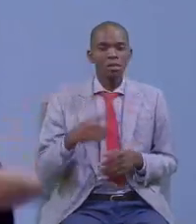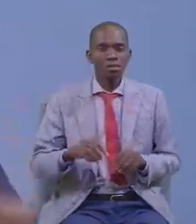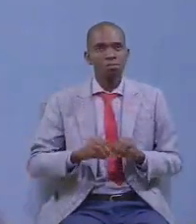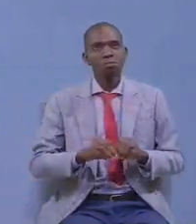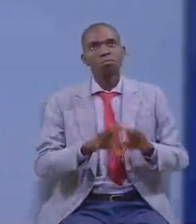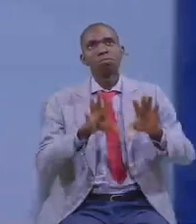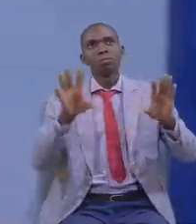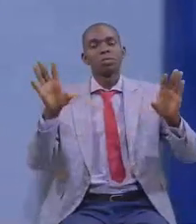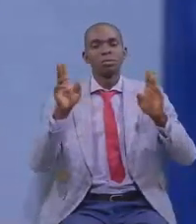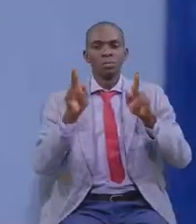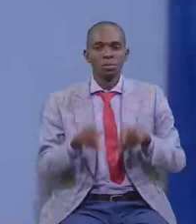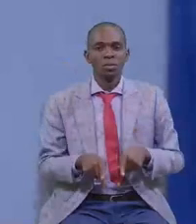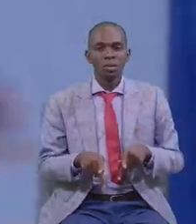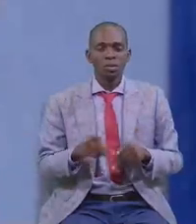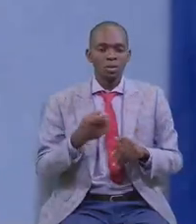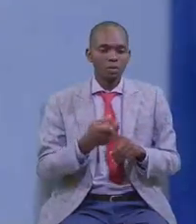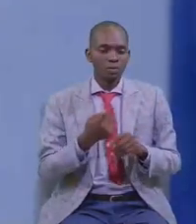Du matin,